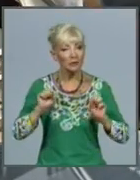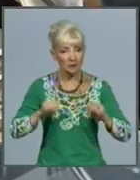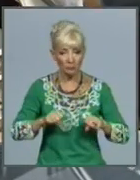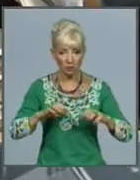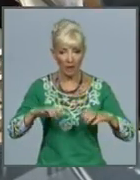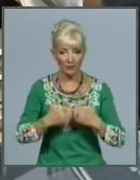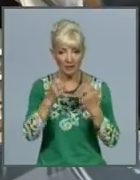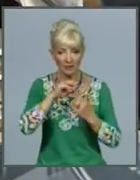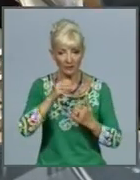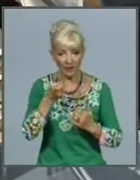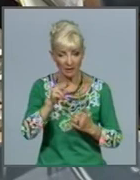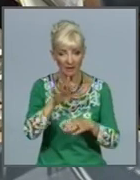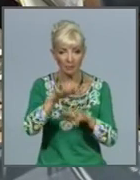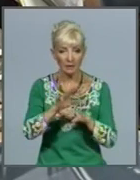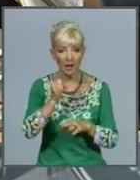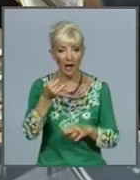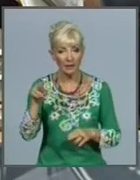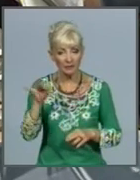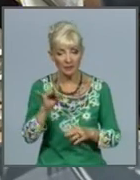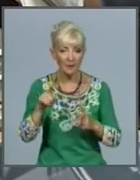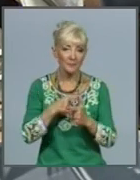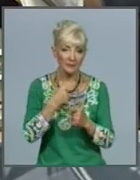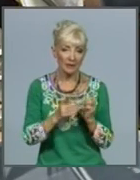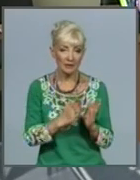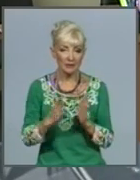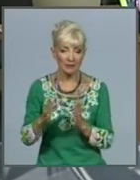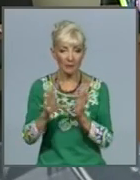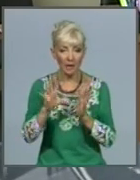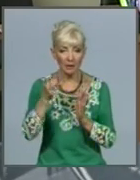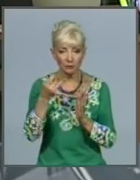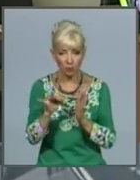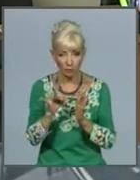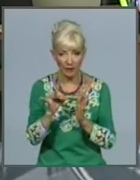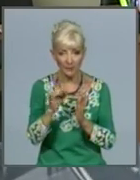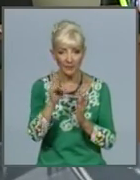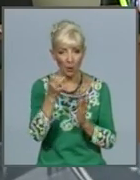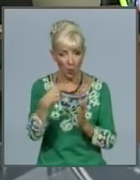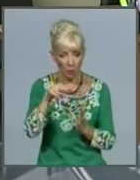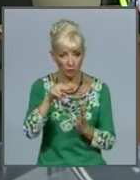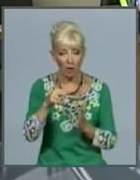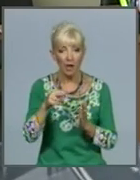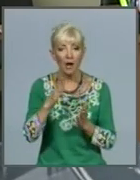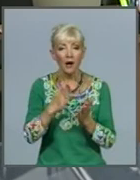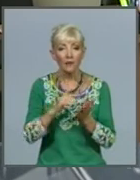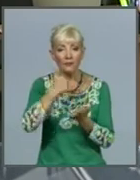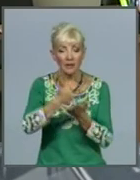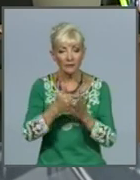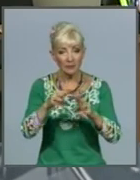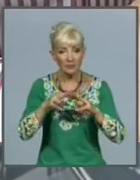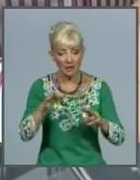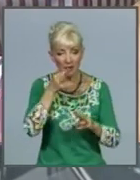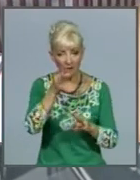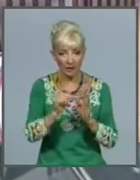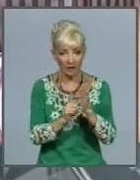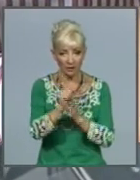банк ID або інтегровану систему електронної ідентифікації. У профільному міністерстві відзначають, що від початку роботи